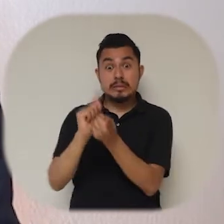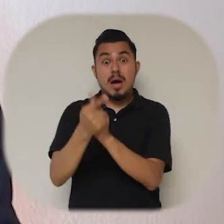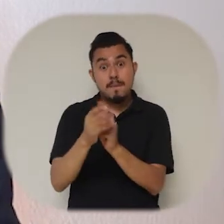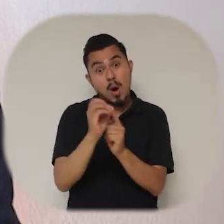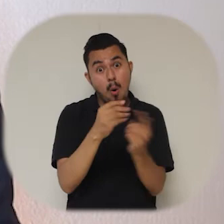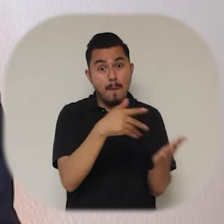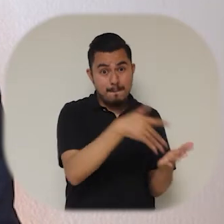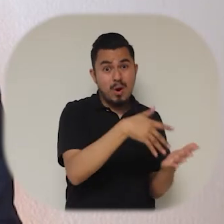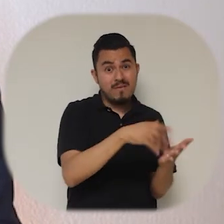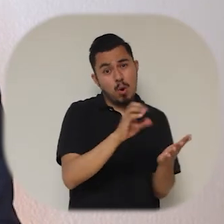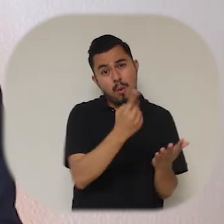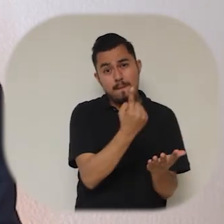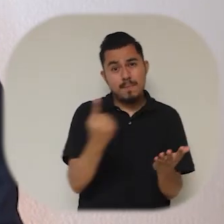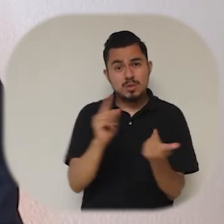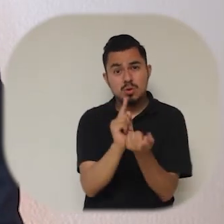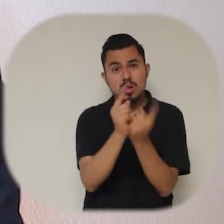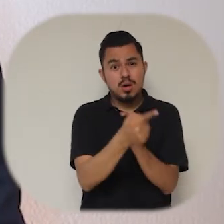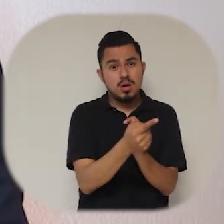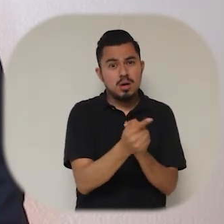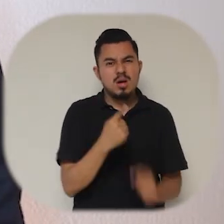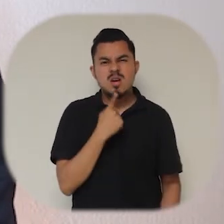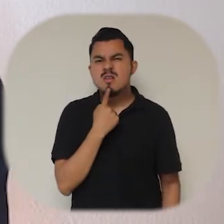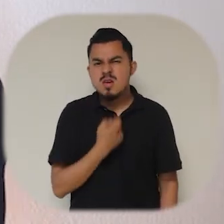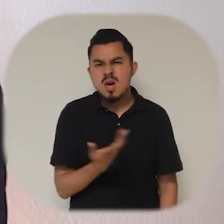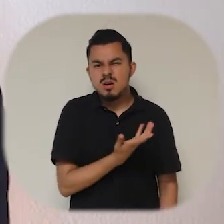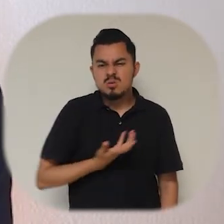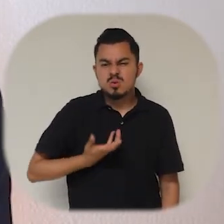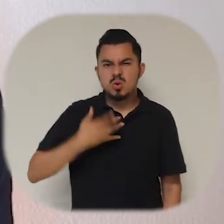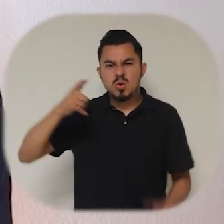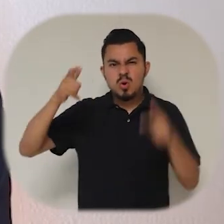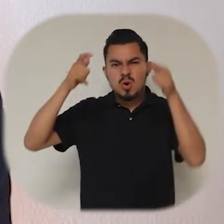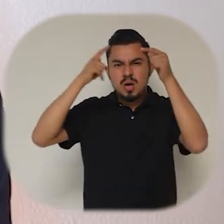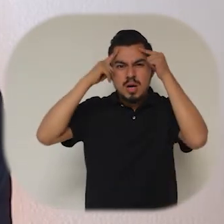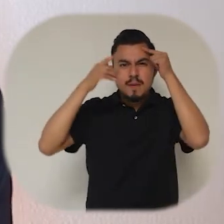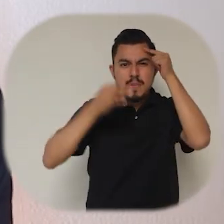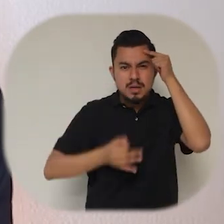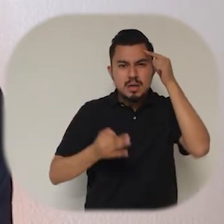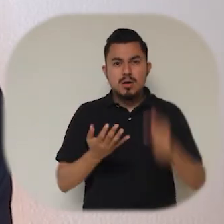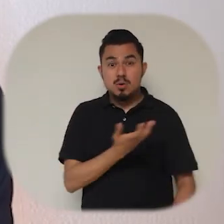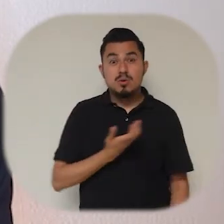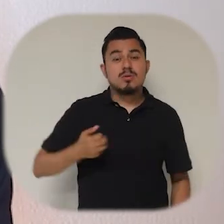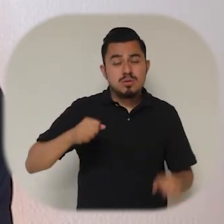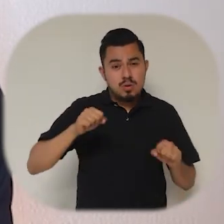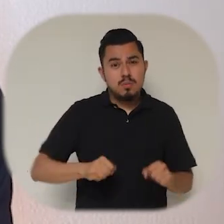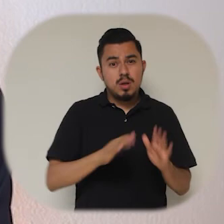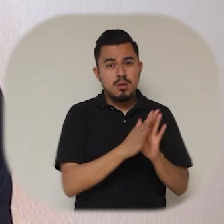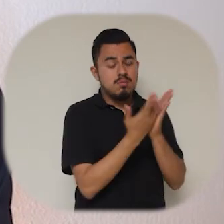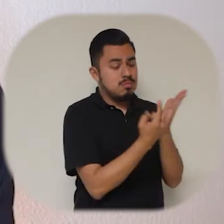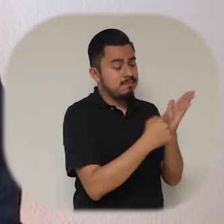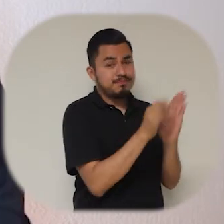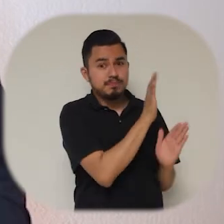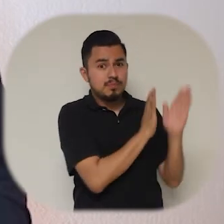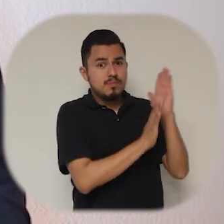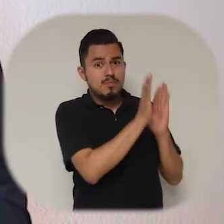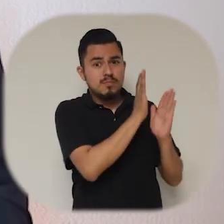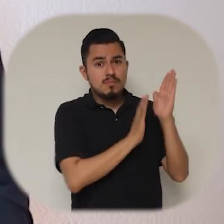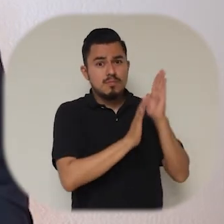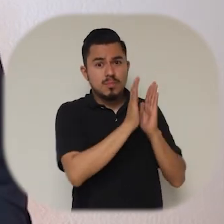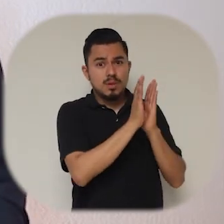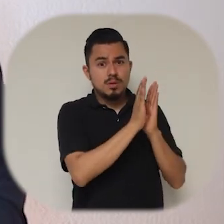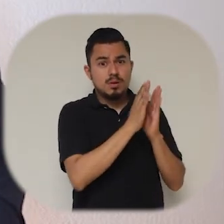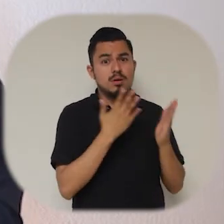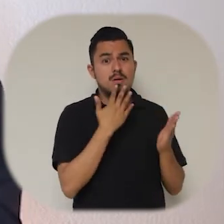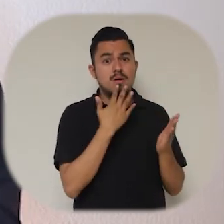왕, 올바른 왕, 참된 왕이 필요하지 않냐? 참된 왕이 누구냐? 이게 이스라엘의 역사서를 통해서 우리에게 주시는